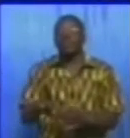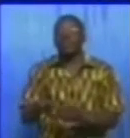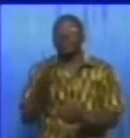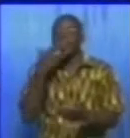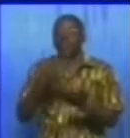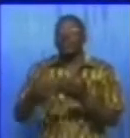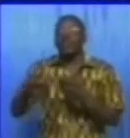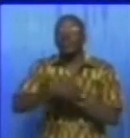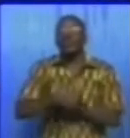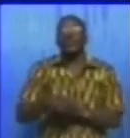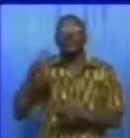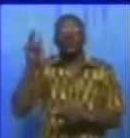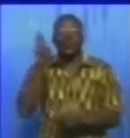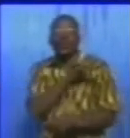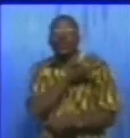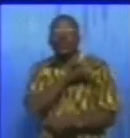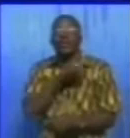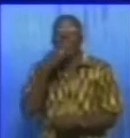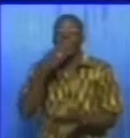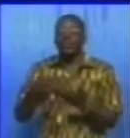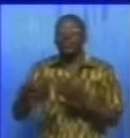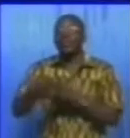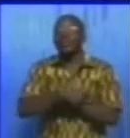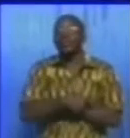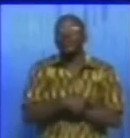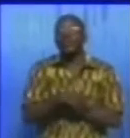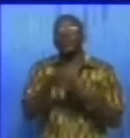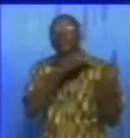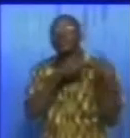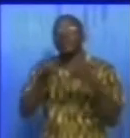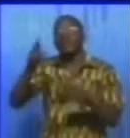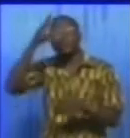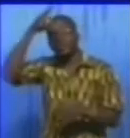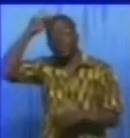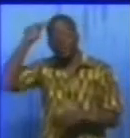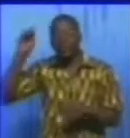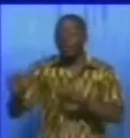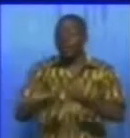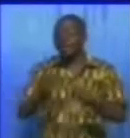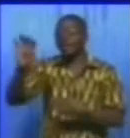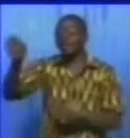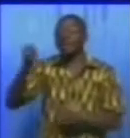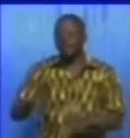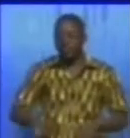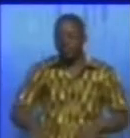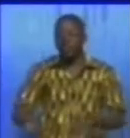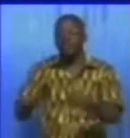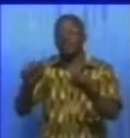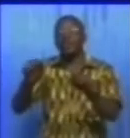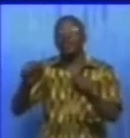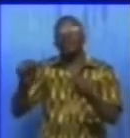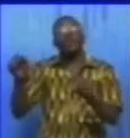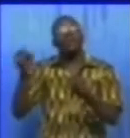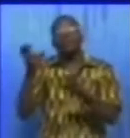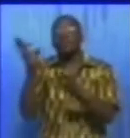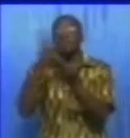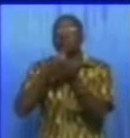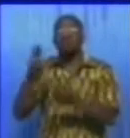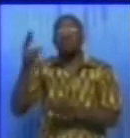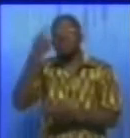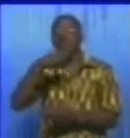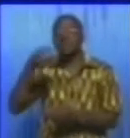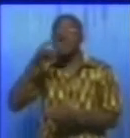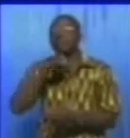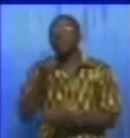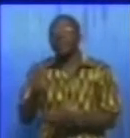Bonjour Viviane, bonjour à tous. Depuis ici Dori où les activités se poursuivent mais ne se ressemblent pas. C'est dire